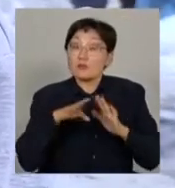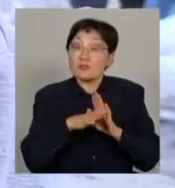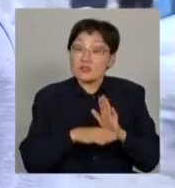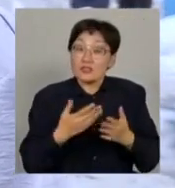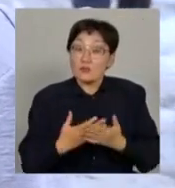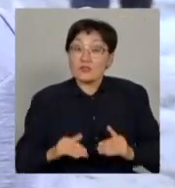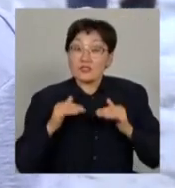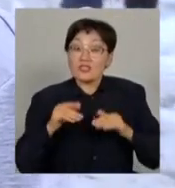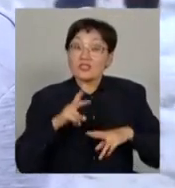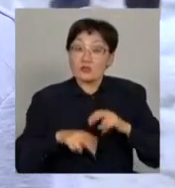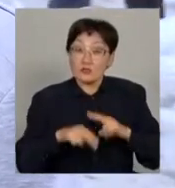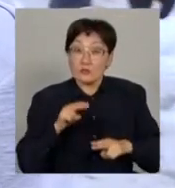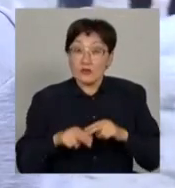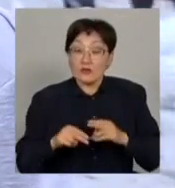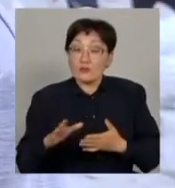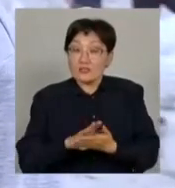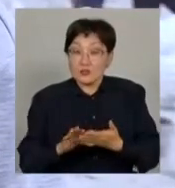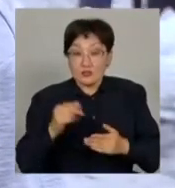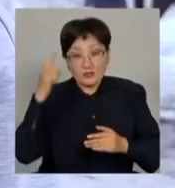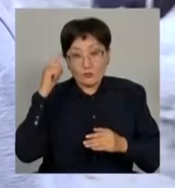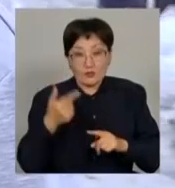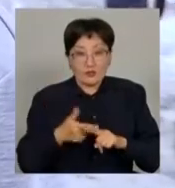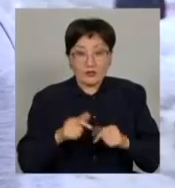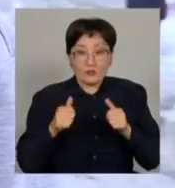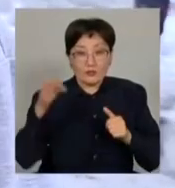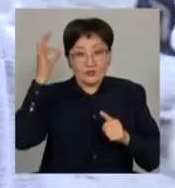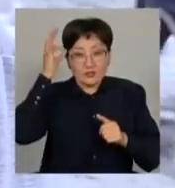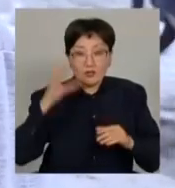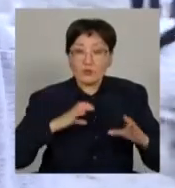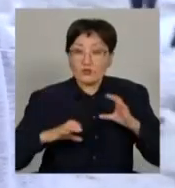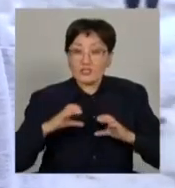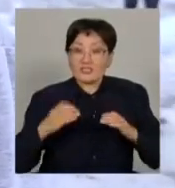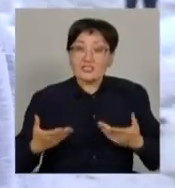программы для повышения настроения при уборке. Думаю, это хорошее воспоминание о студенческих днях.